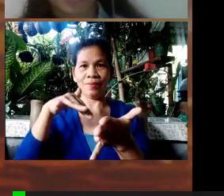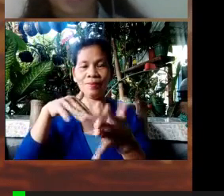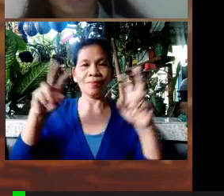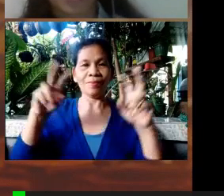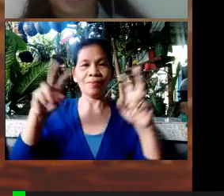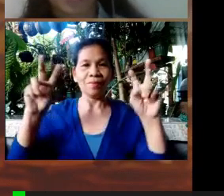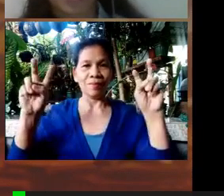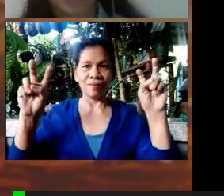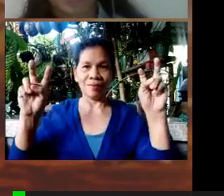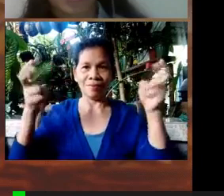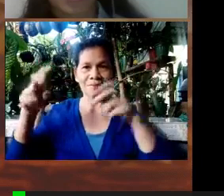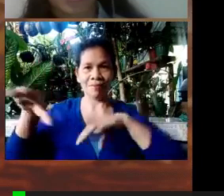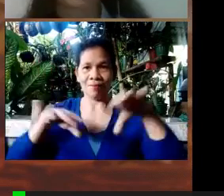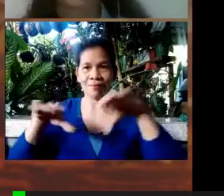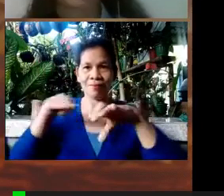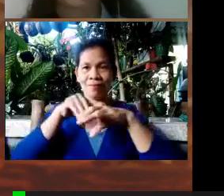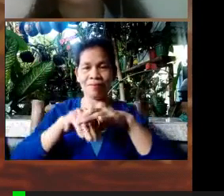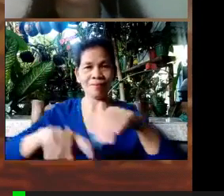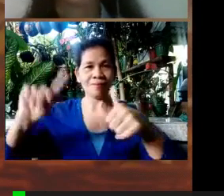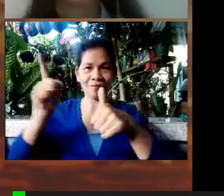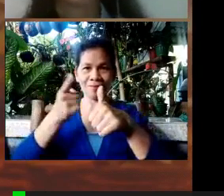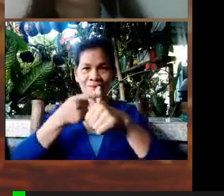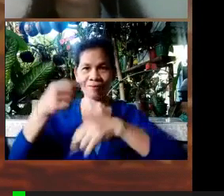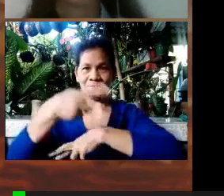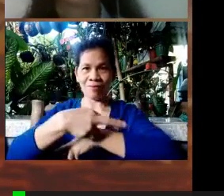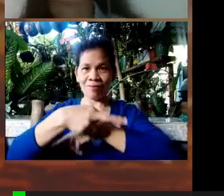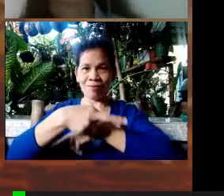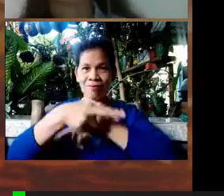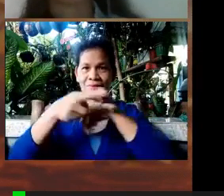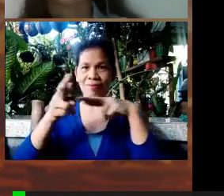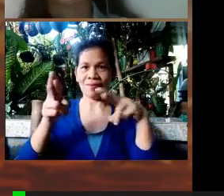pinamagatang gawain sa unang silid.